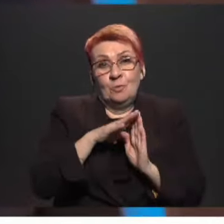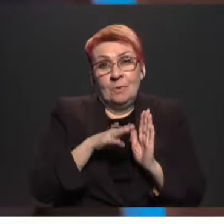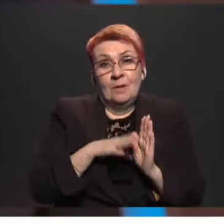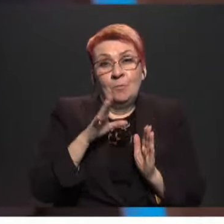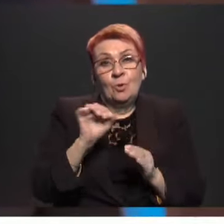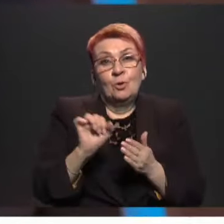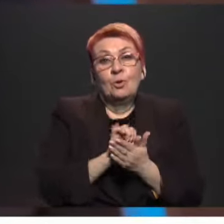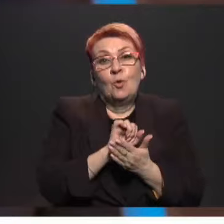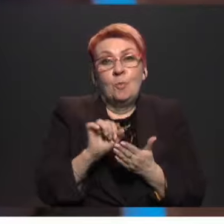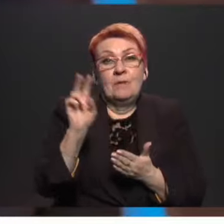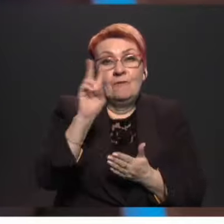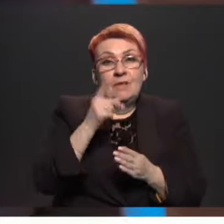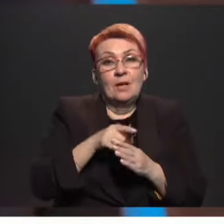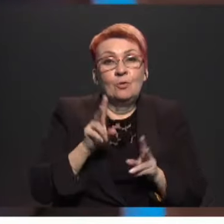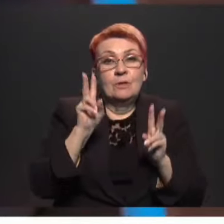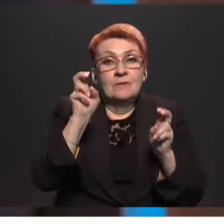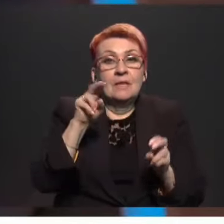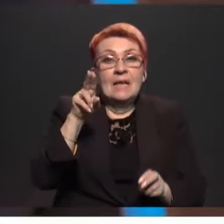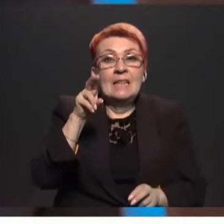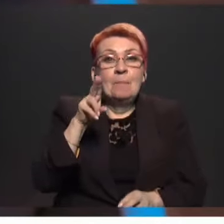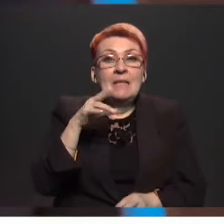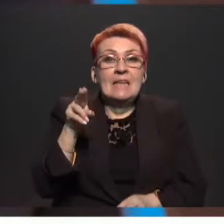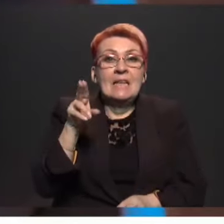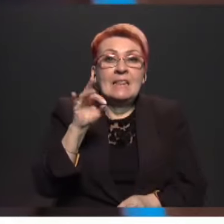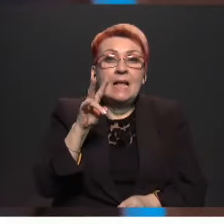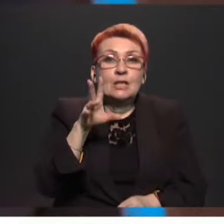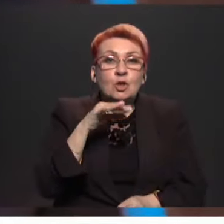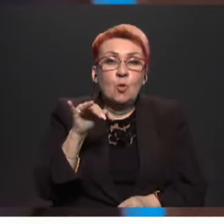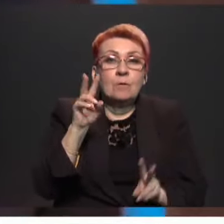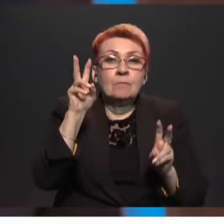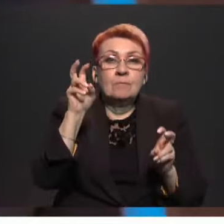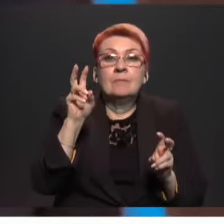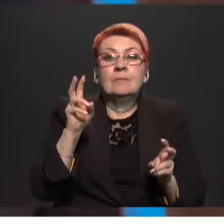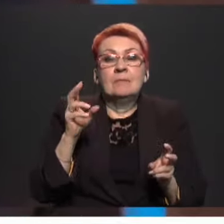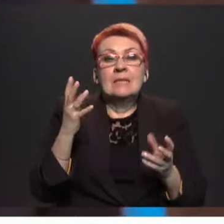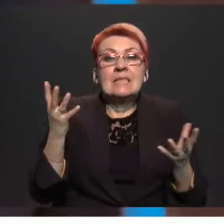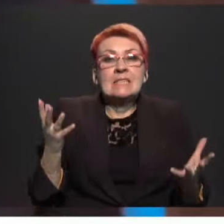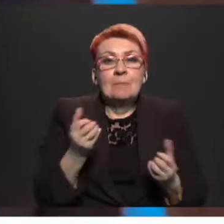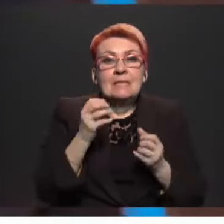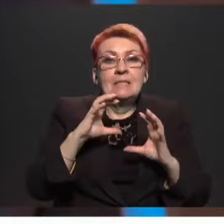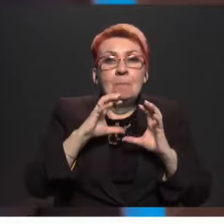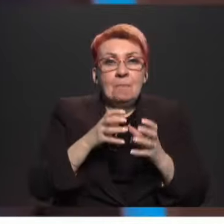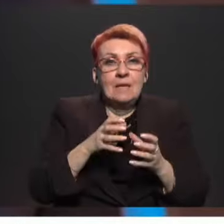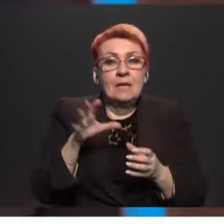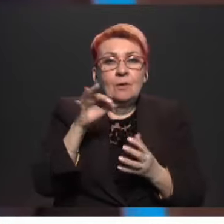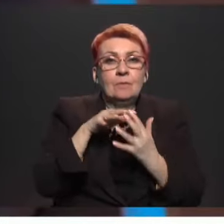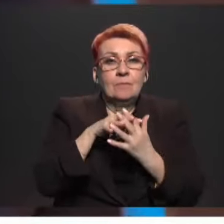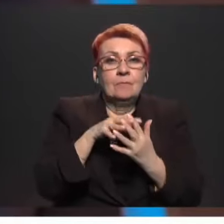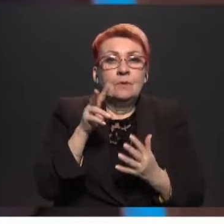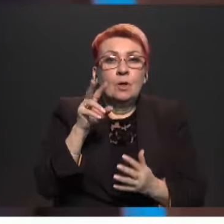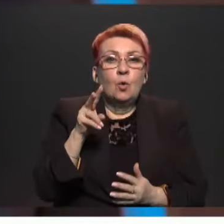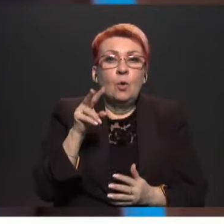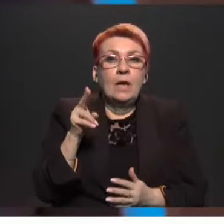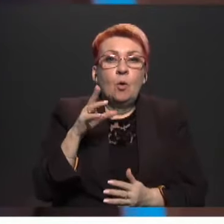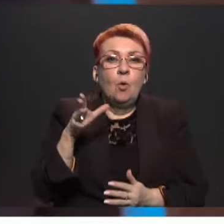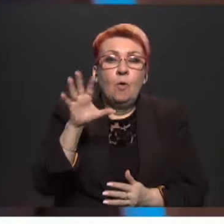начнется документальный фильм, который сегодня называется «Дмитрий Донской. Спасти мир». И фильм о легендарной битве на Куликовом поле,